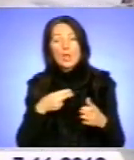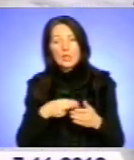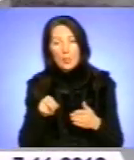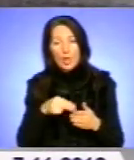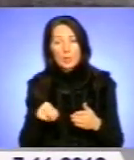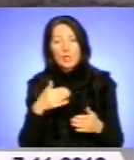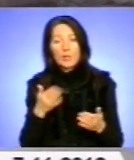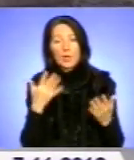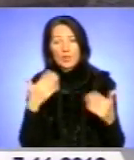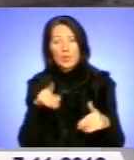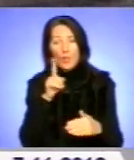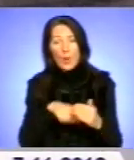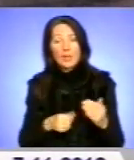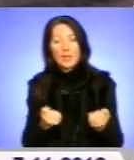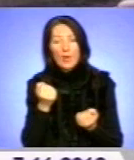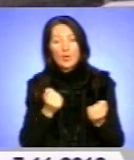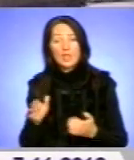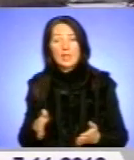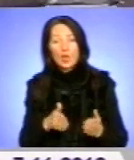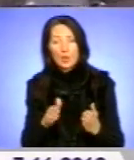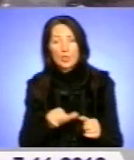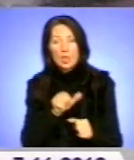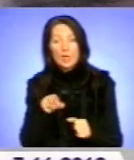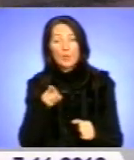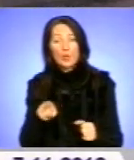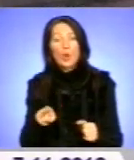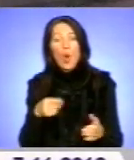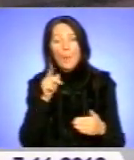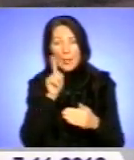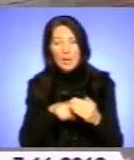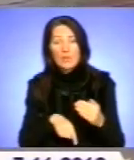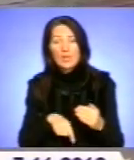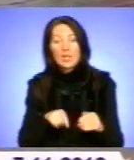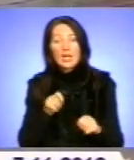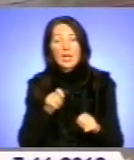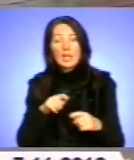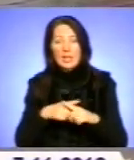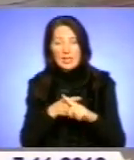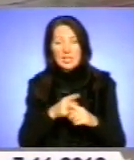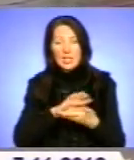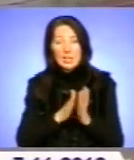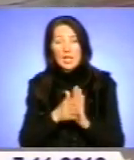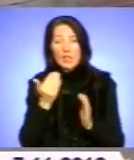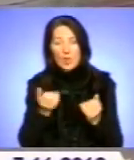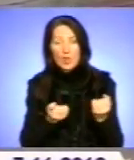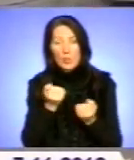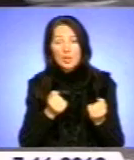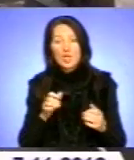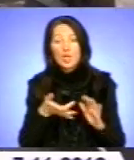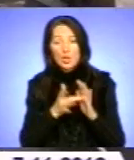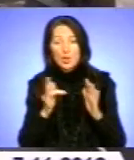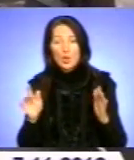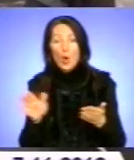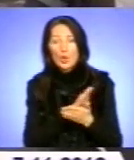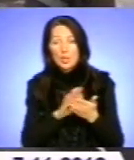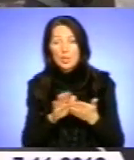і ви уже впевнений водій на дорозі. Окрім цього, перевірити технічний стан вашого транспортного засобу, склоочисники,